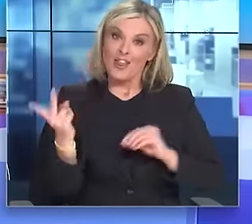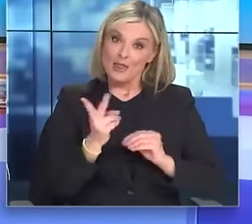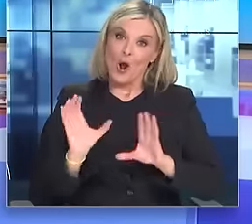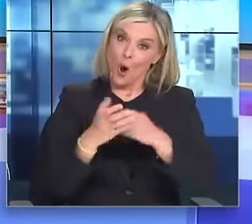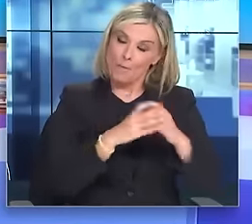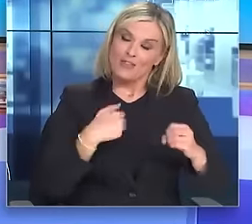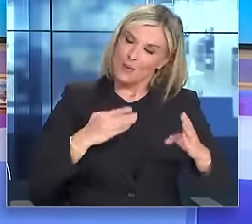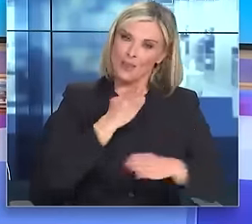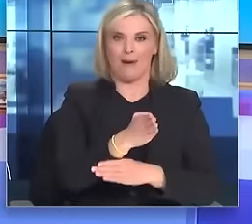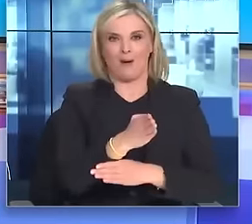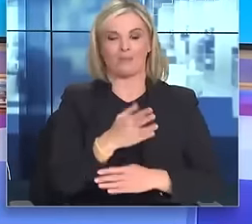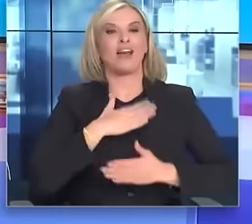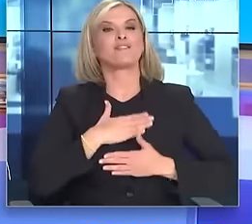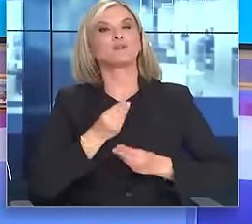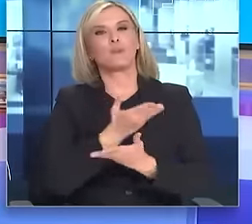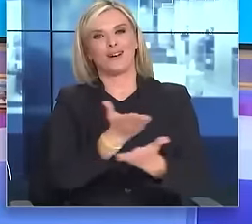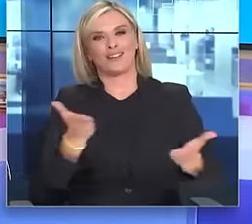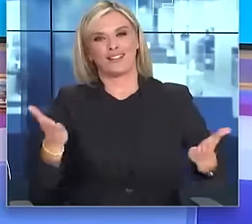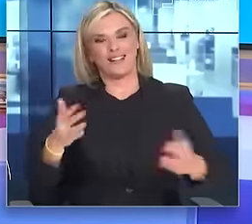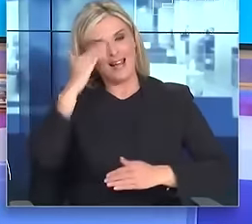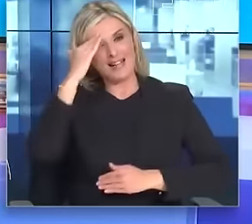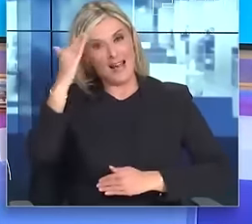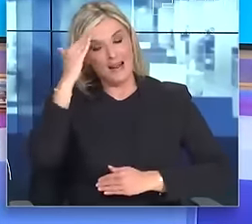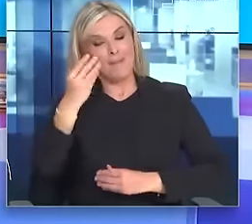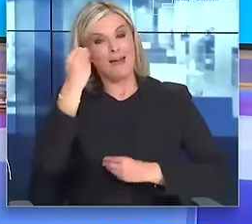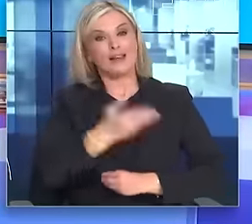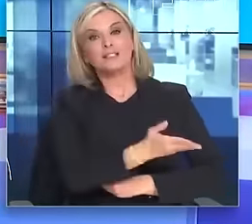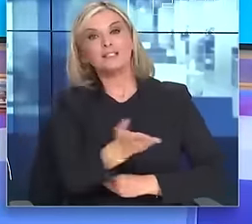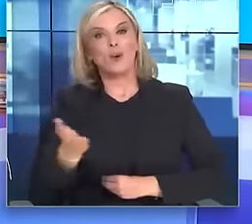Μας, εντάξει. Λοιπόν, σας ευχαριστώ πάρα πολύ. Εγώ σας ευχαριστώ πολύ. Καλημέρα σε εσάς και στους τηλεθεατές σας.